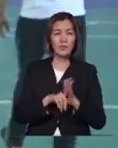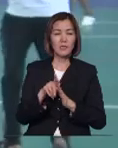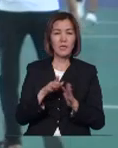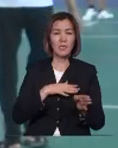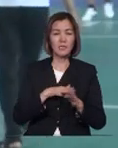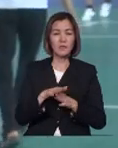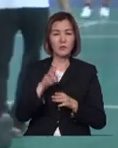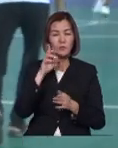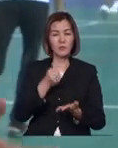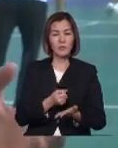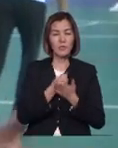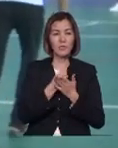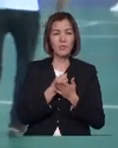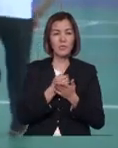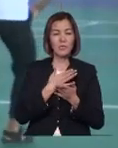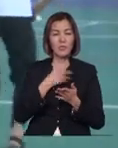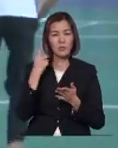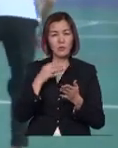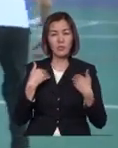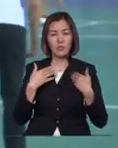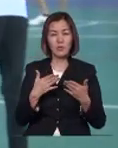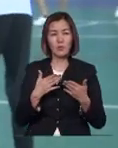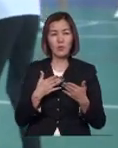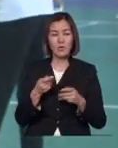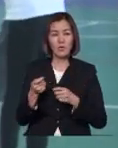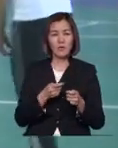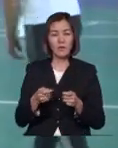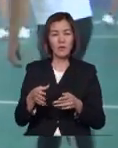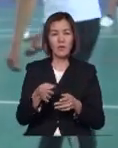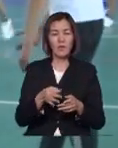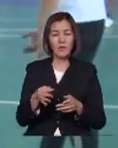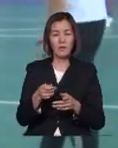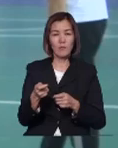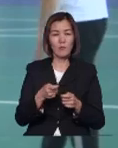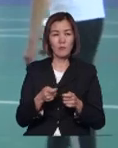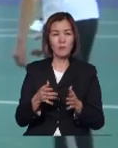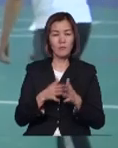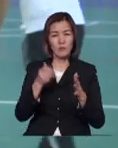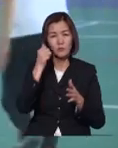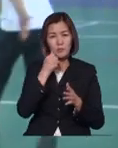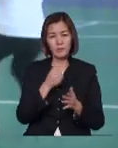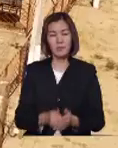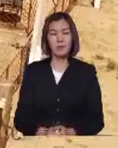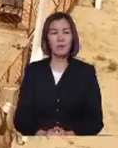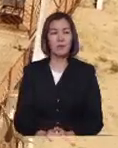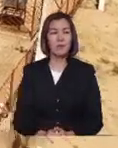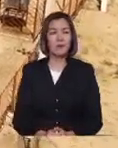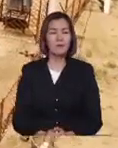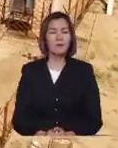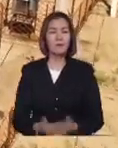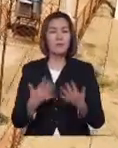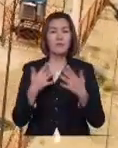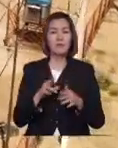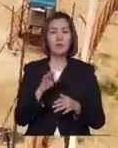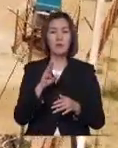поддержке государства. Нашу идею поддержали глава области и аким района. Я очень благодарен всем за это. Село